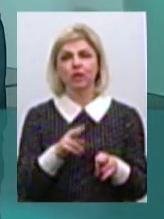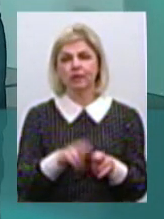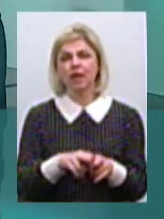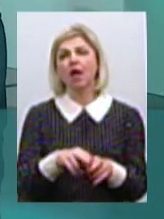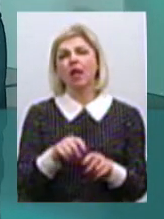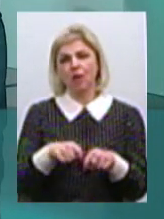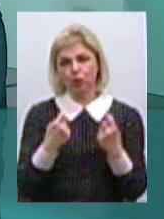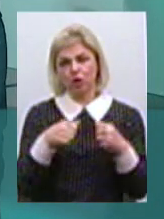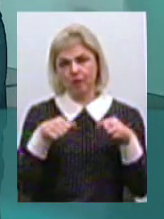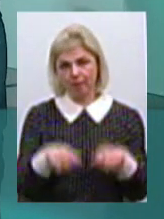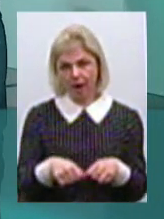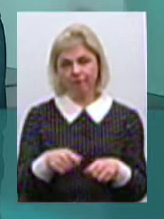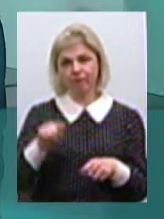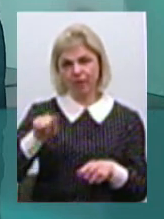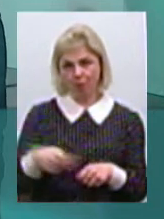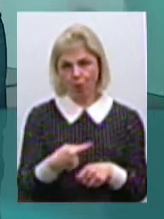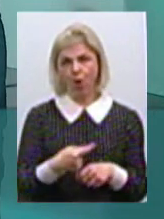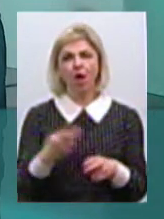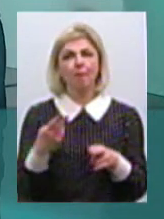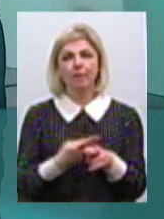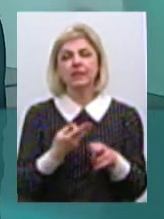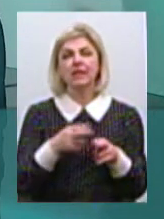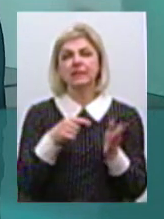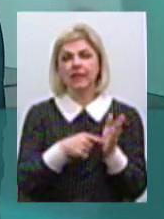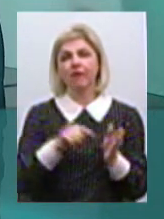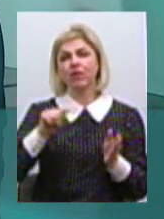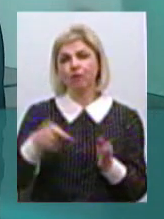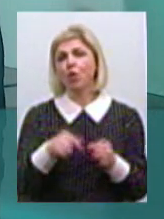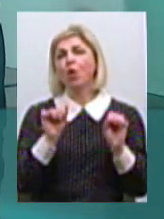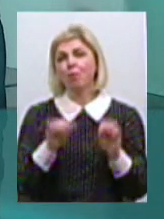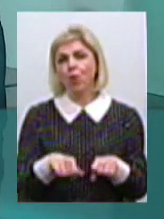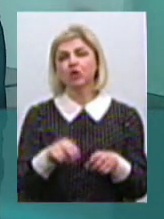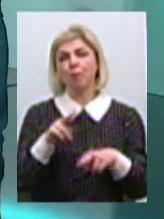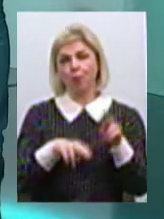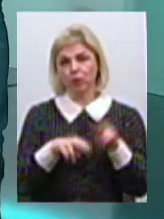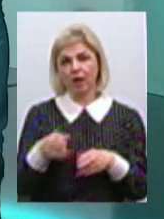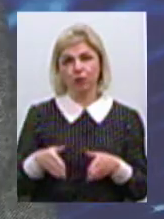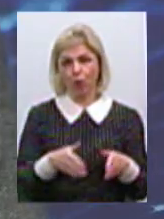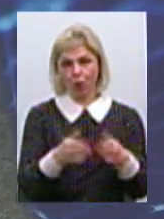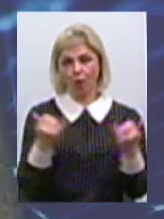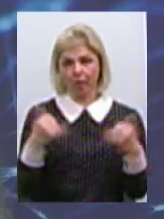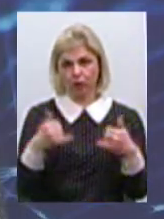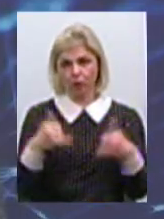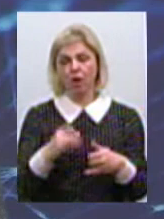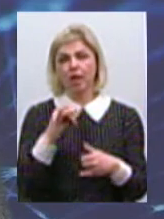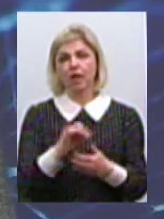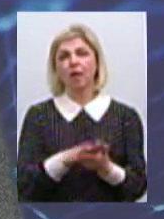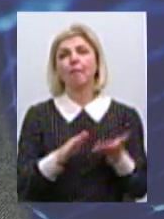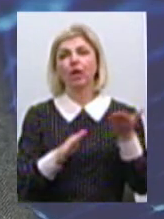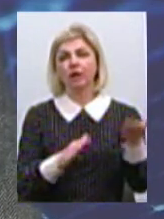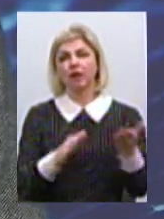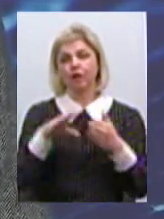дискримінаційні вимоги, тобто, що без цих вимог і так можна побудувати бетонну дорогу, і подали на кінці